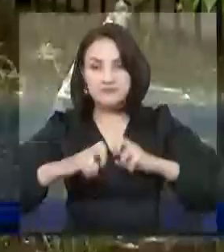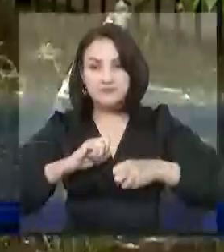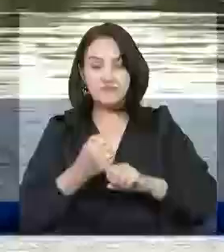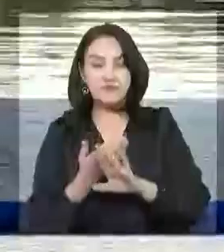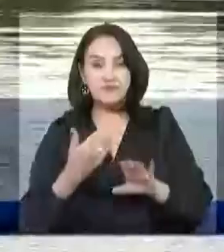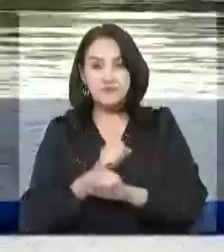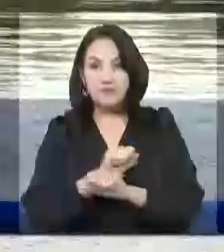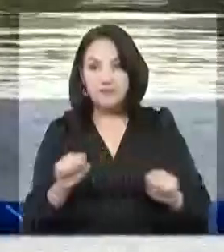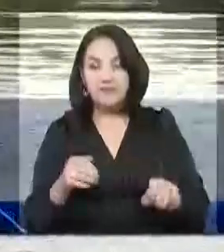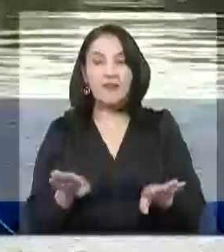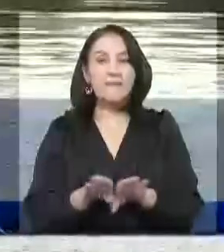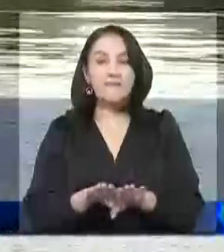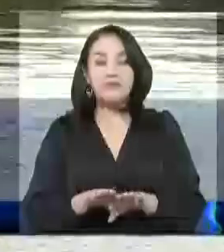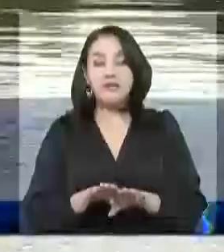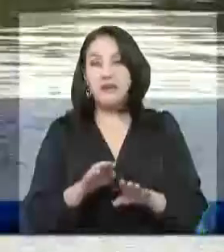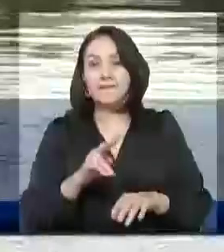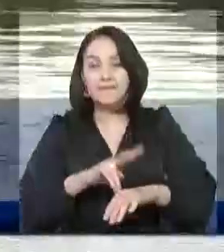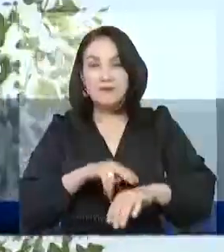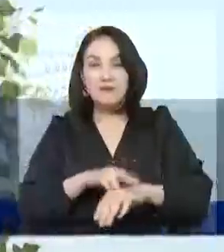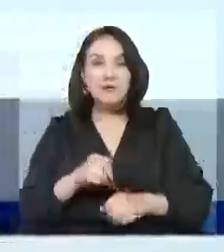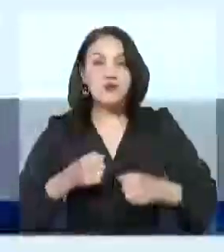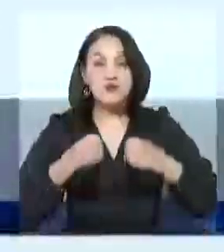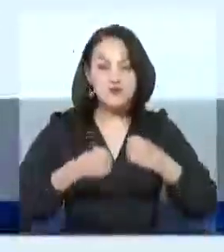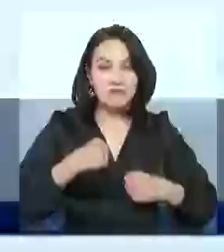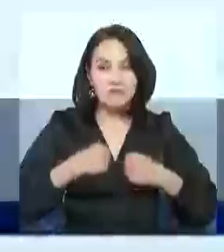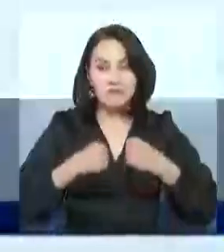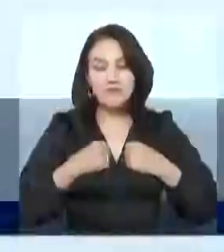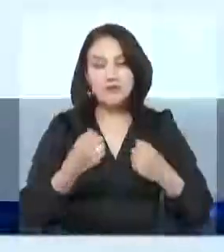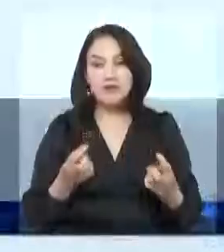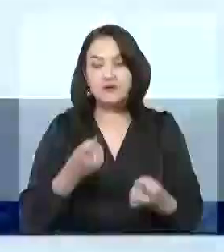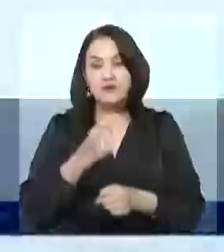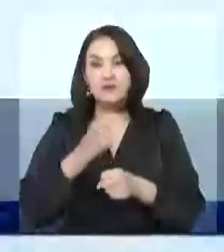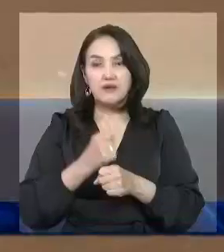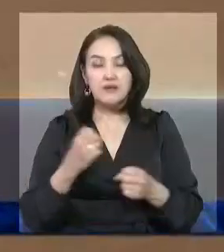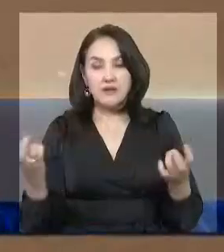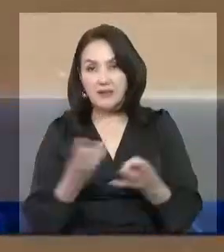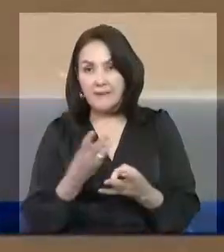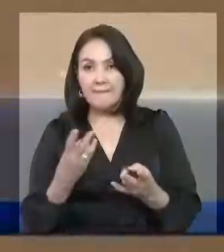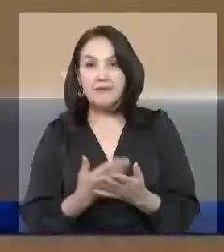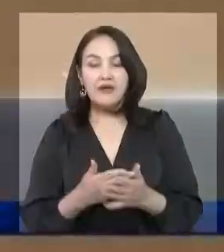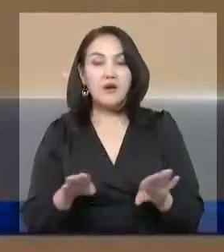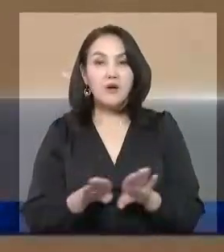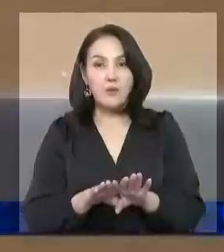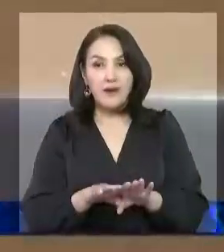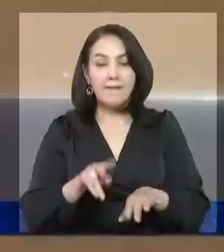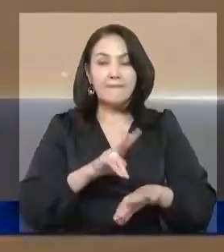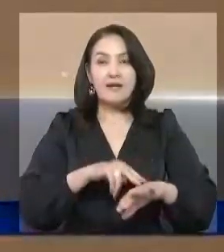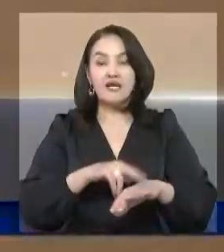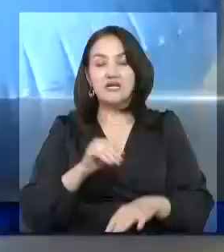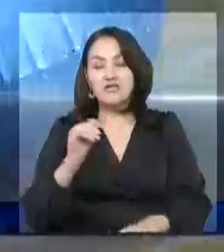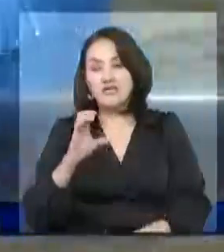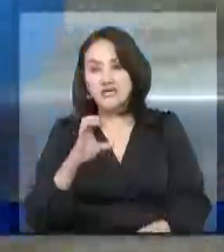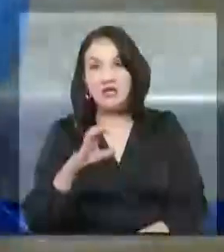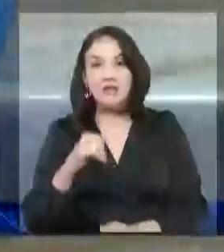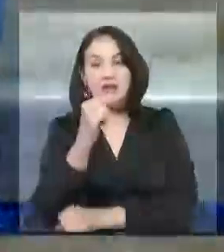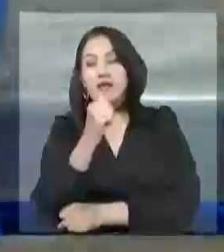бермеуін сұралады. Сонымен қатар тәртіп сақшылары шомылу кезінде сақтық шараларын қатаң ұстануға кеңес береді. Осы бағытта полиция, төтенше